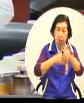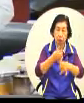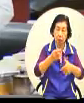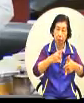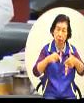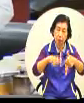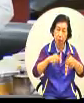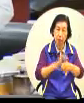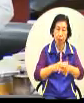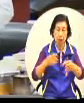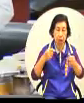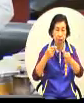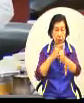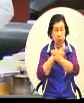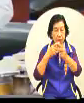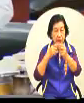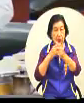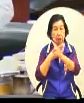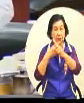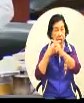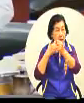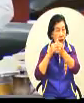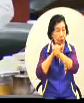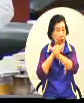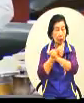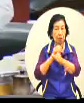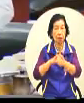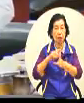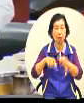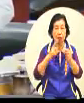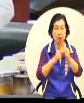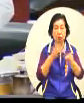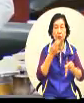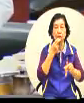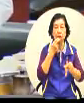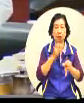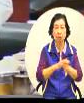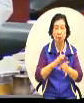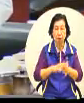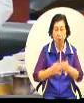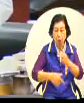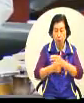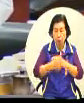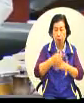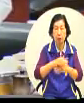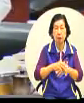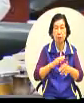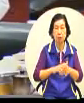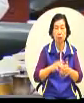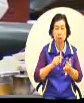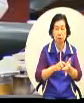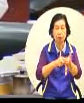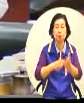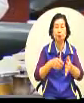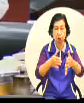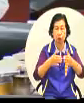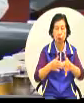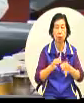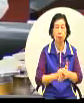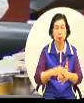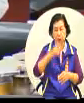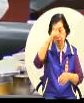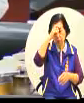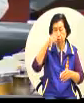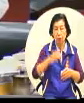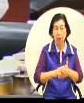们的市长在中央要积极的争取，我们希望原民会